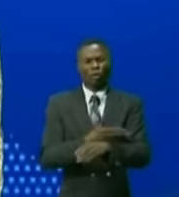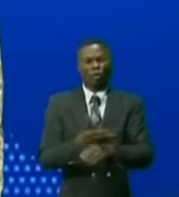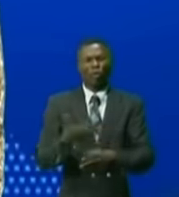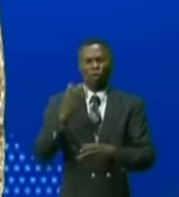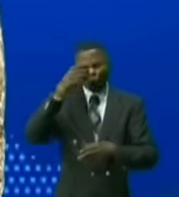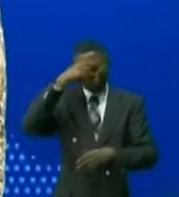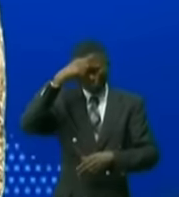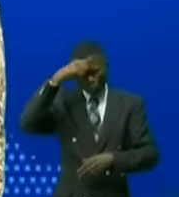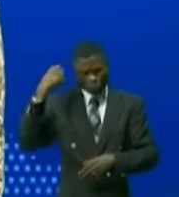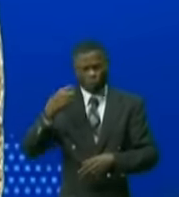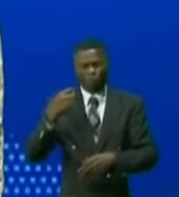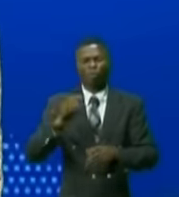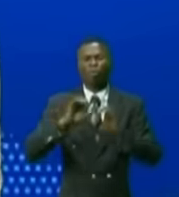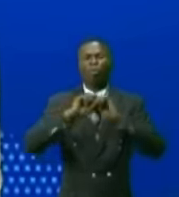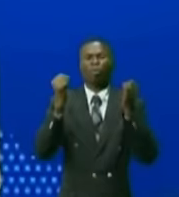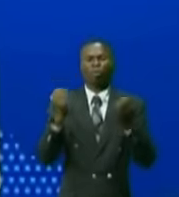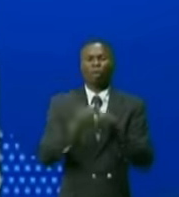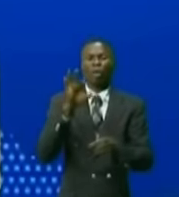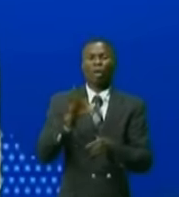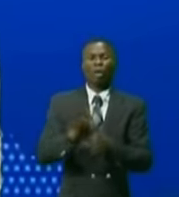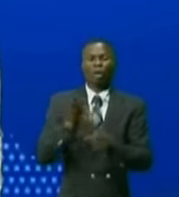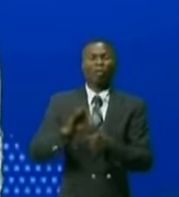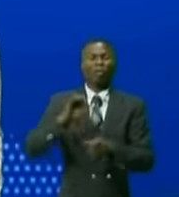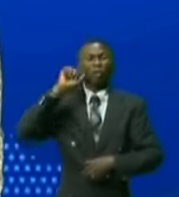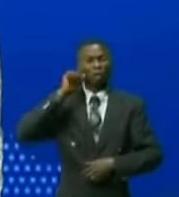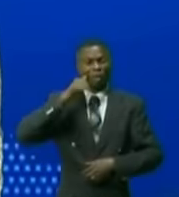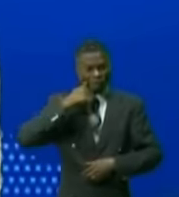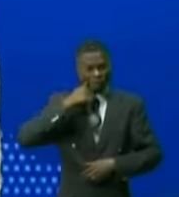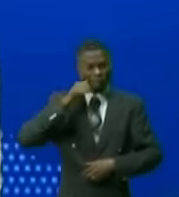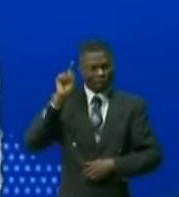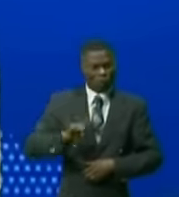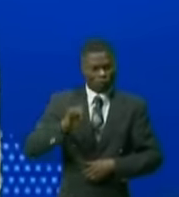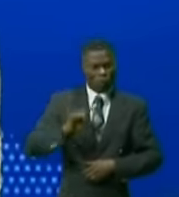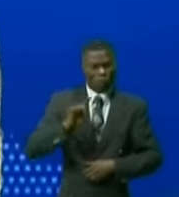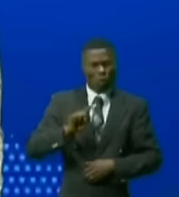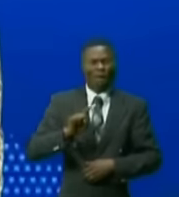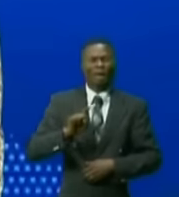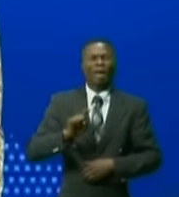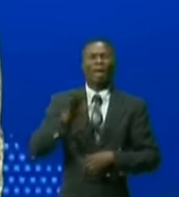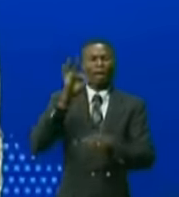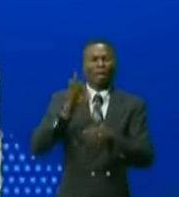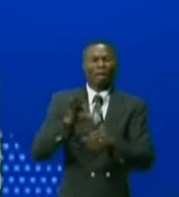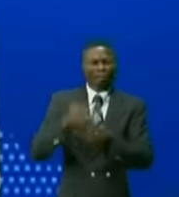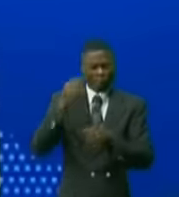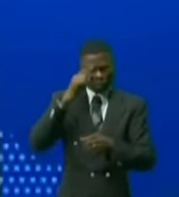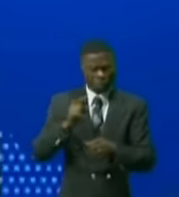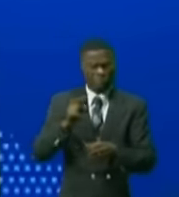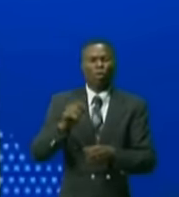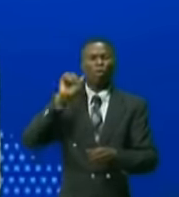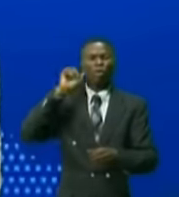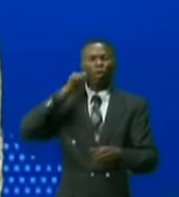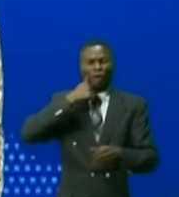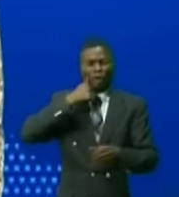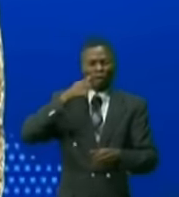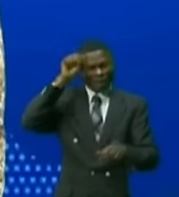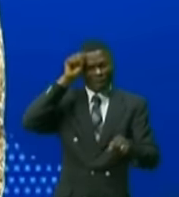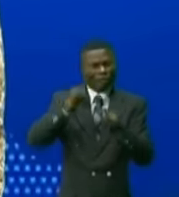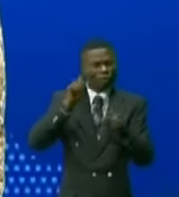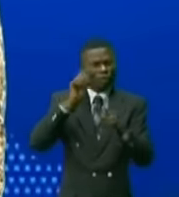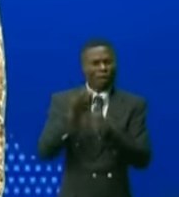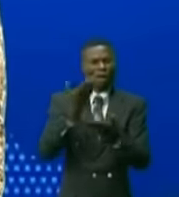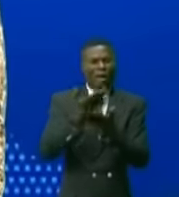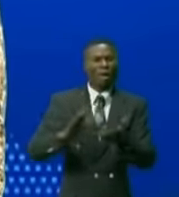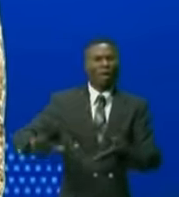social. Mais le vote que nous allons faire demain, ça doit être le vote pour Béni, ça doit être le vote pour nos frères de l'Est, ça doit être un